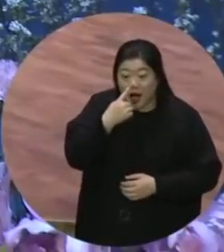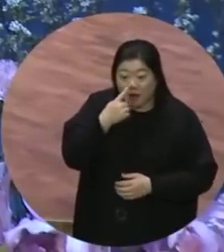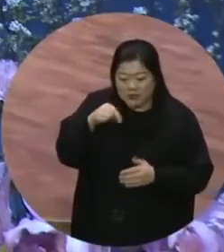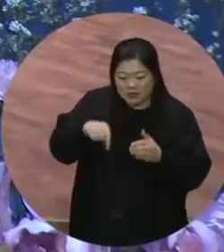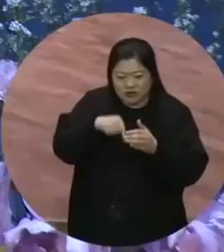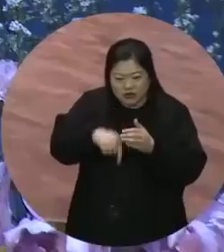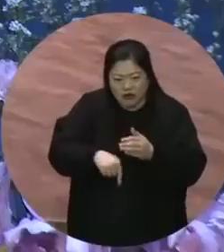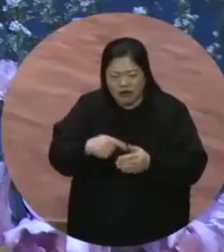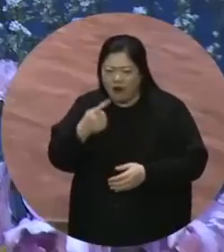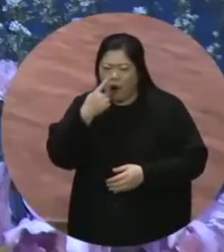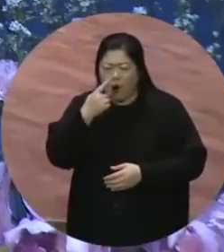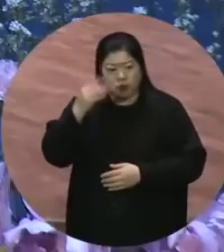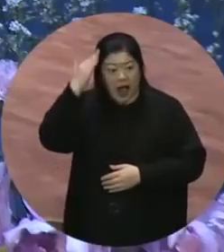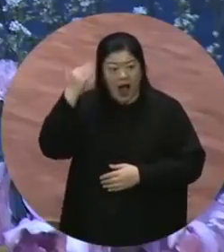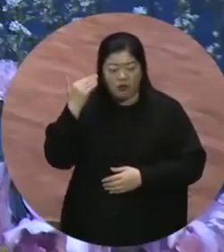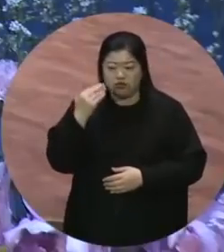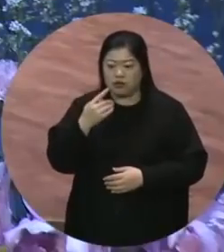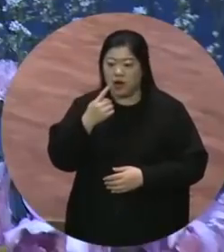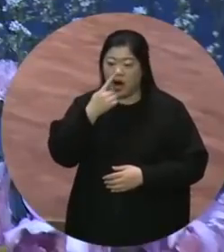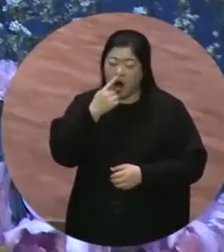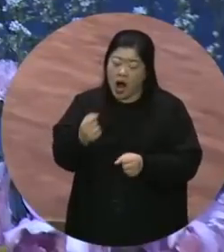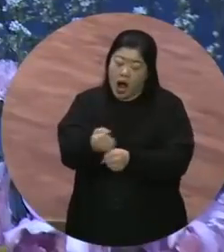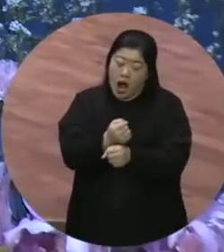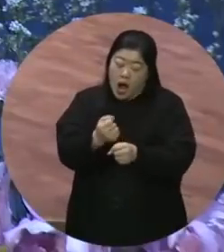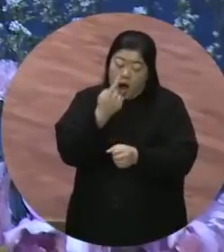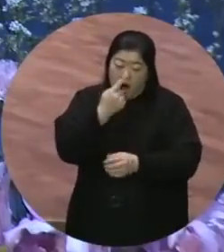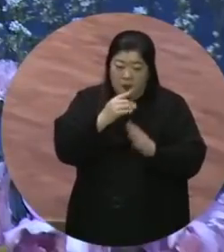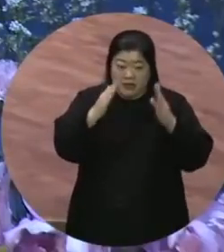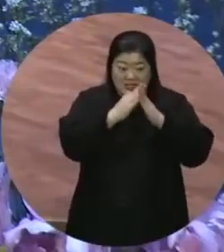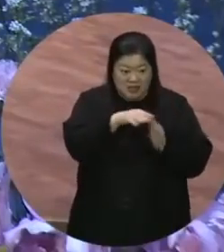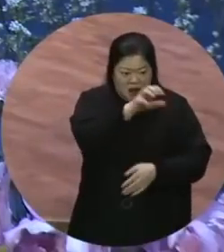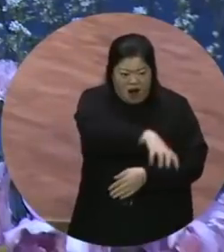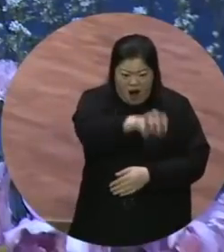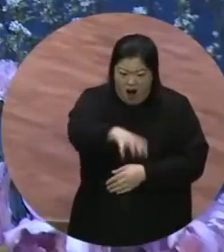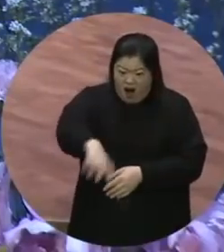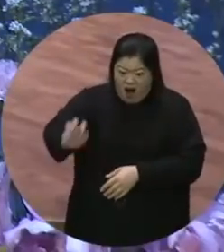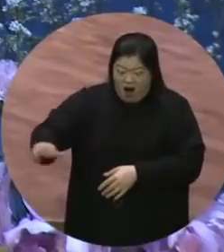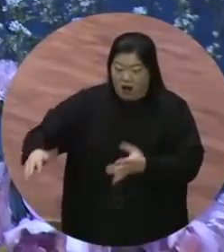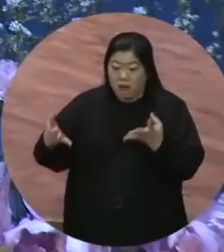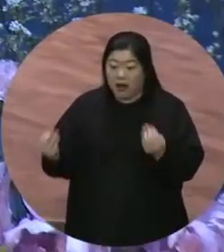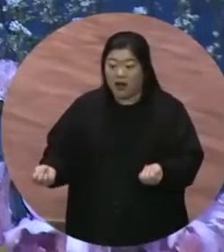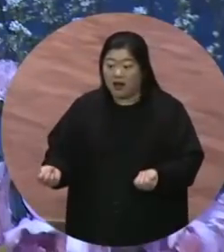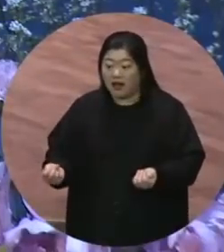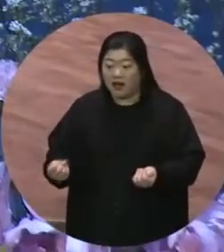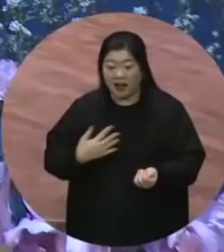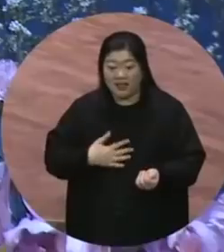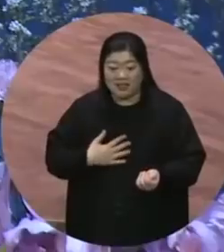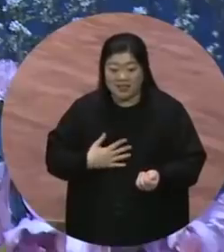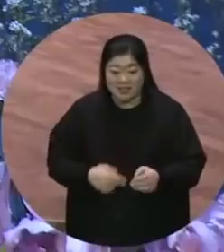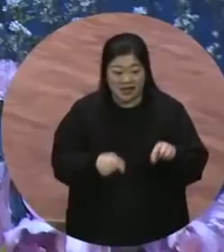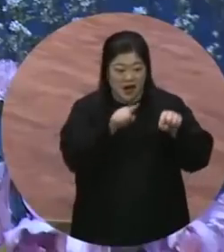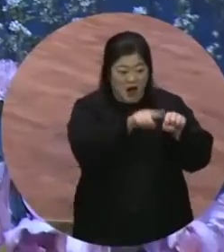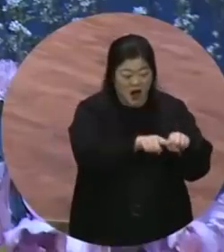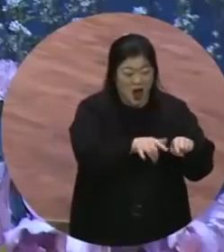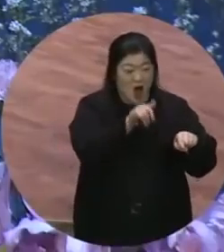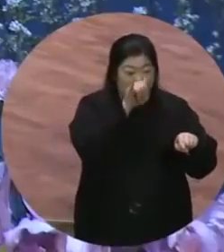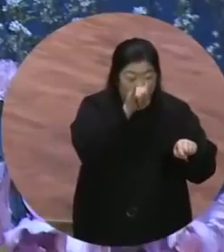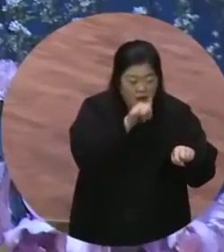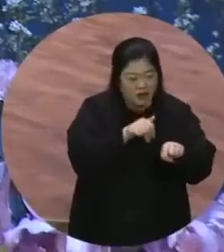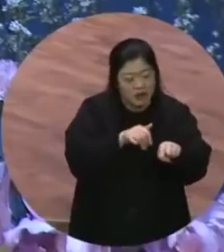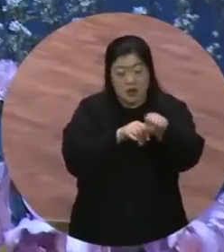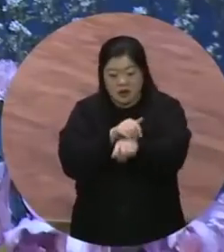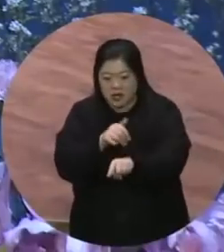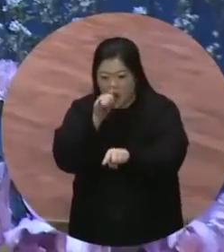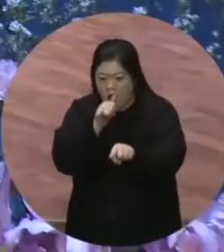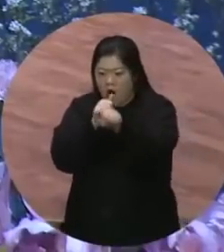커피가 우리나라에 세계에서도 볼 수 없어요. 한 집 건너 커피 소비라 그냥. 우리 교회에서 주위에 막 커피 소비